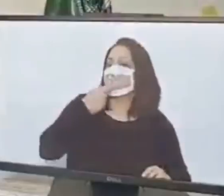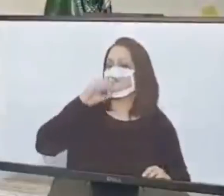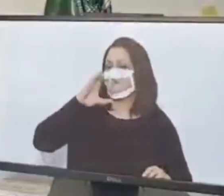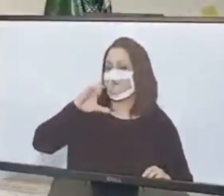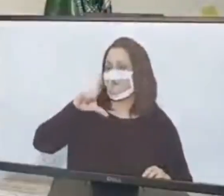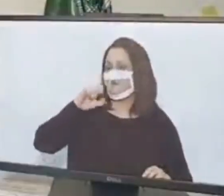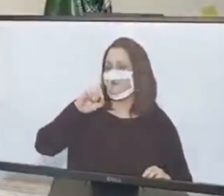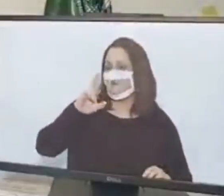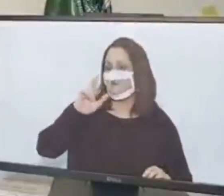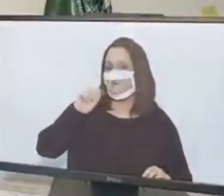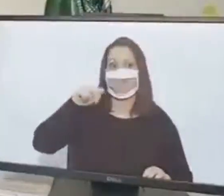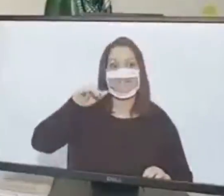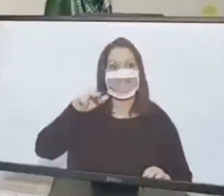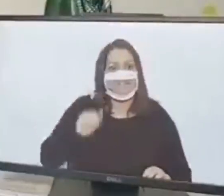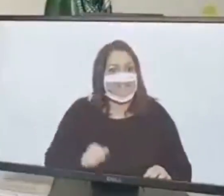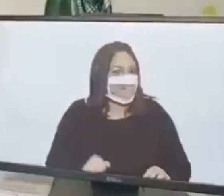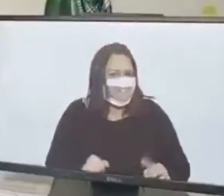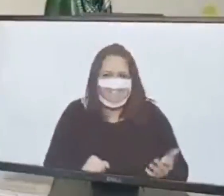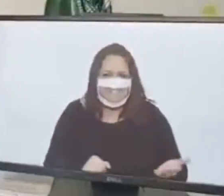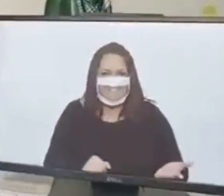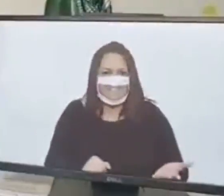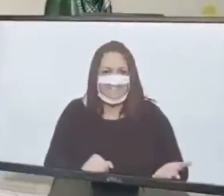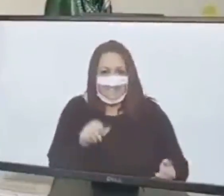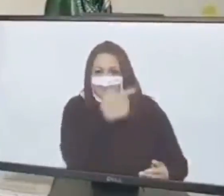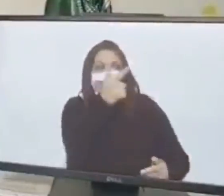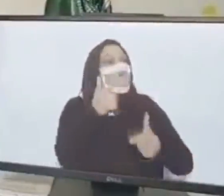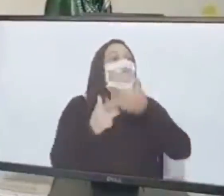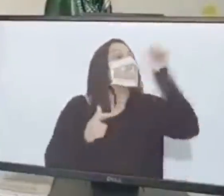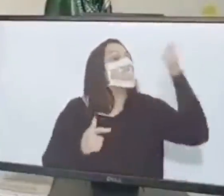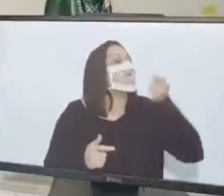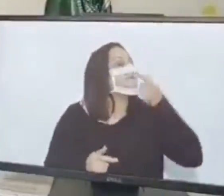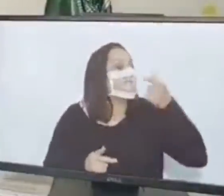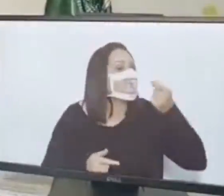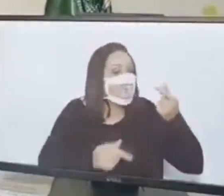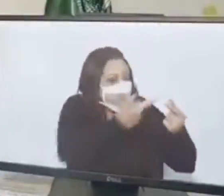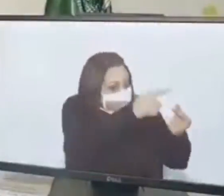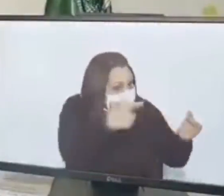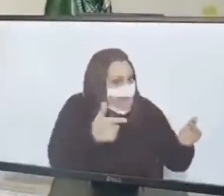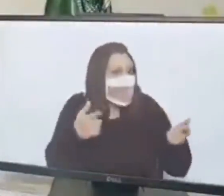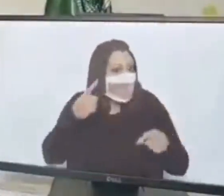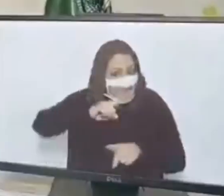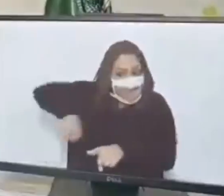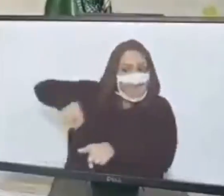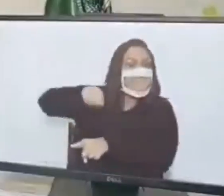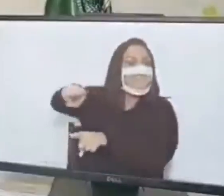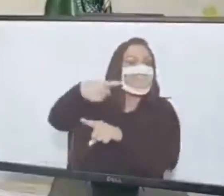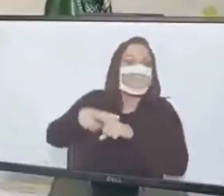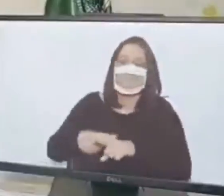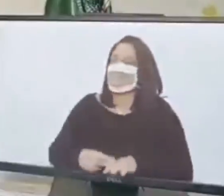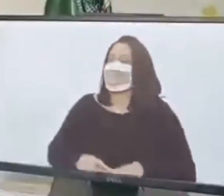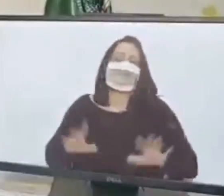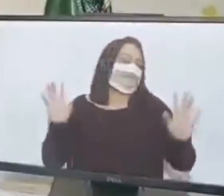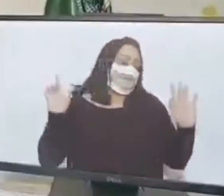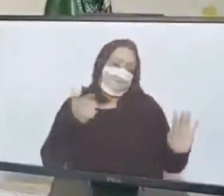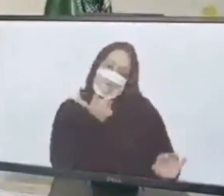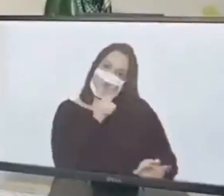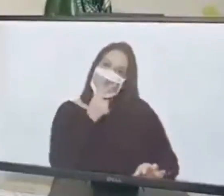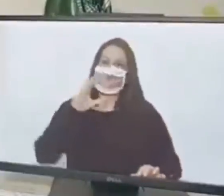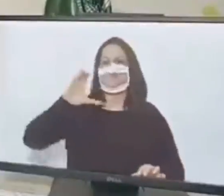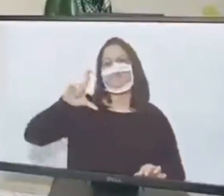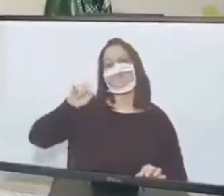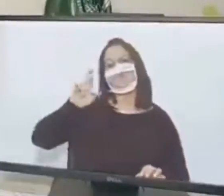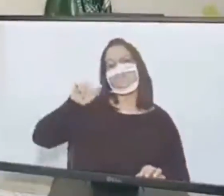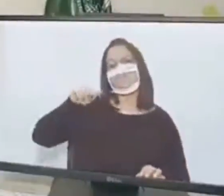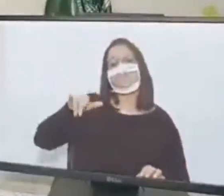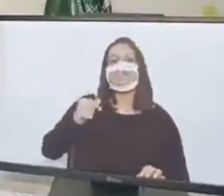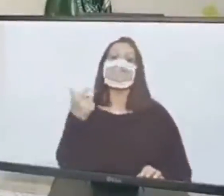A hidroxicloroquina está proibido. Se não tem alternativa, por que proibir? Ah, não tem comprovação científica que seja eficaz.